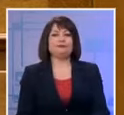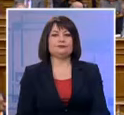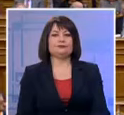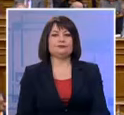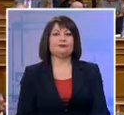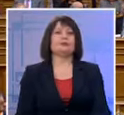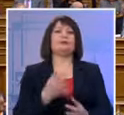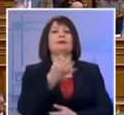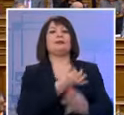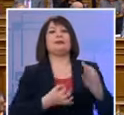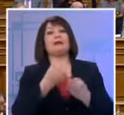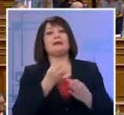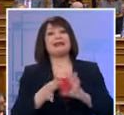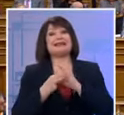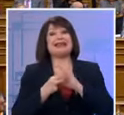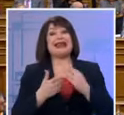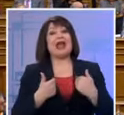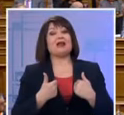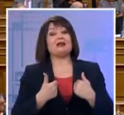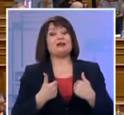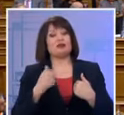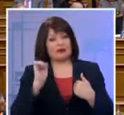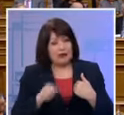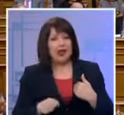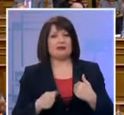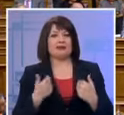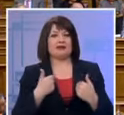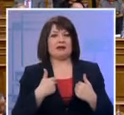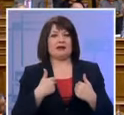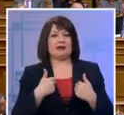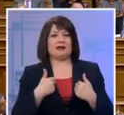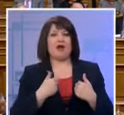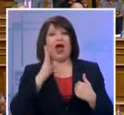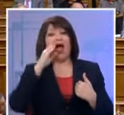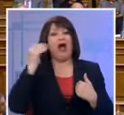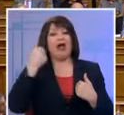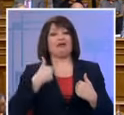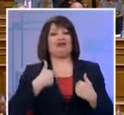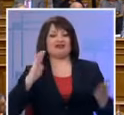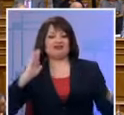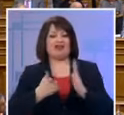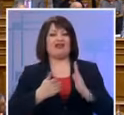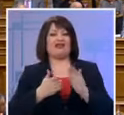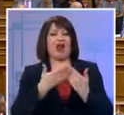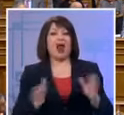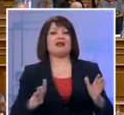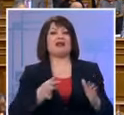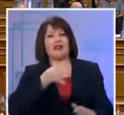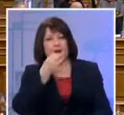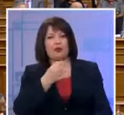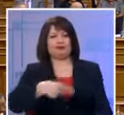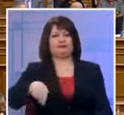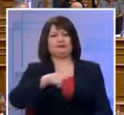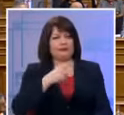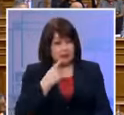Μιλήσατε για δικό μου στεργάτη, ναι. Εγώ επειδή είμαι της ευθείας της αντρικής σχολής, θα σας πω ευθέως.